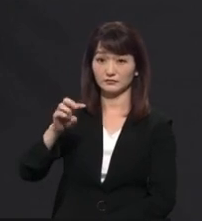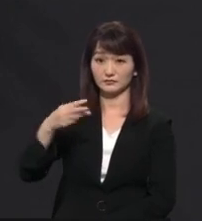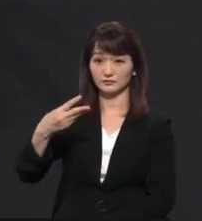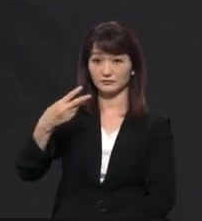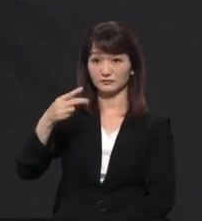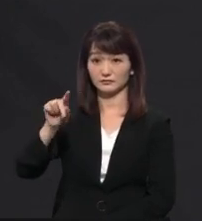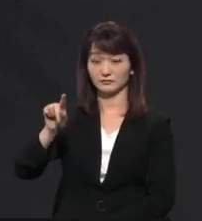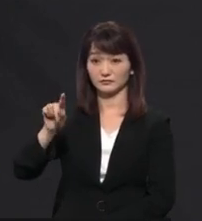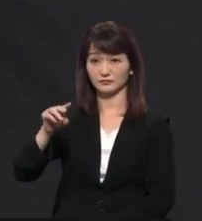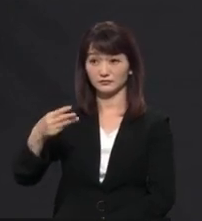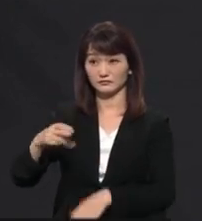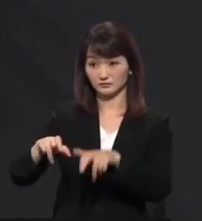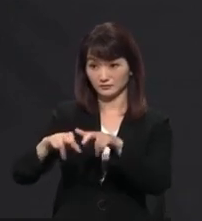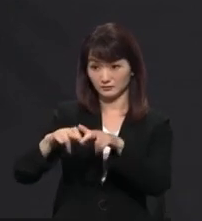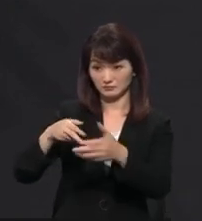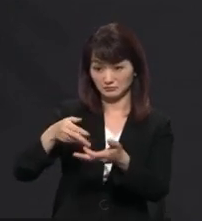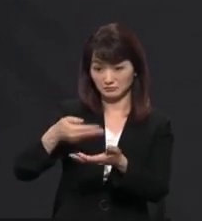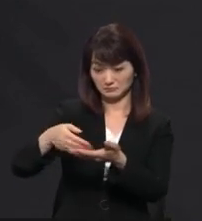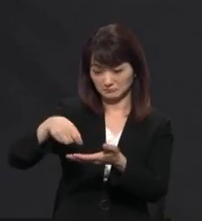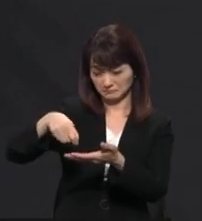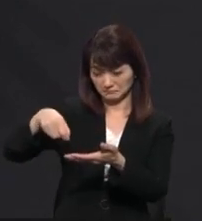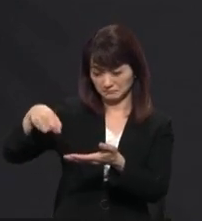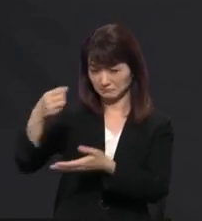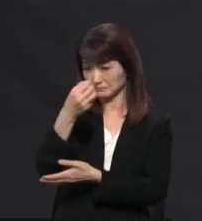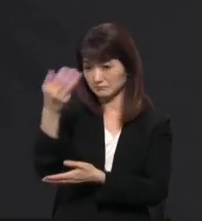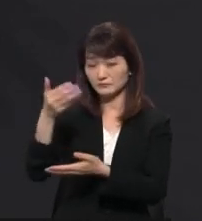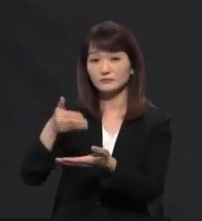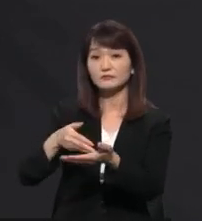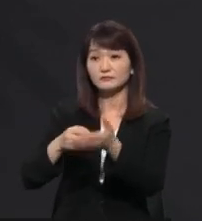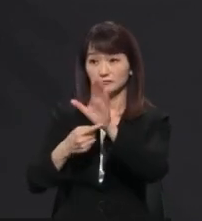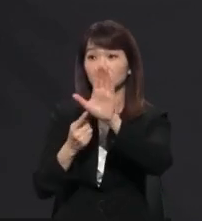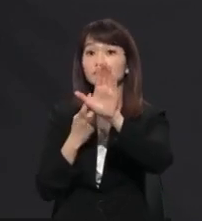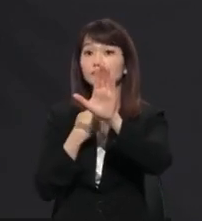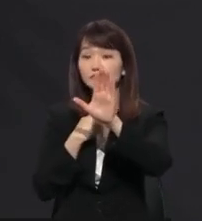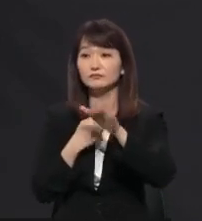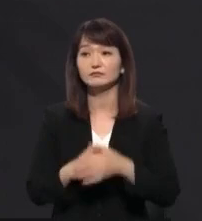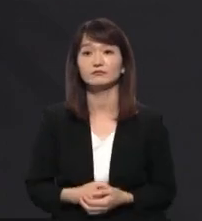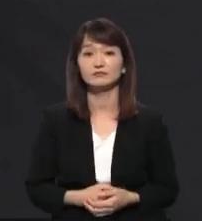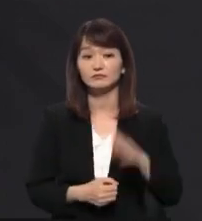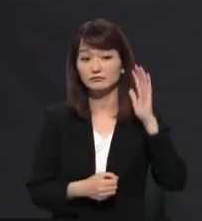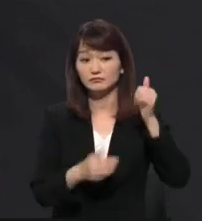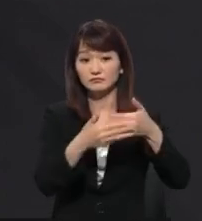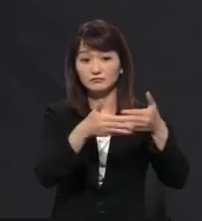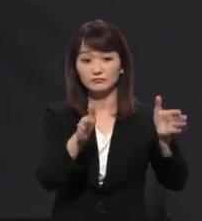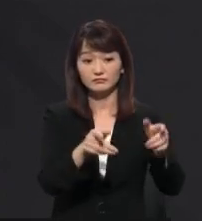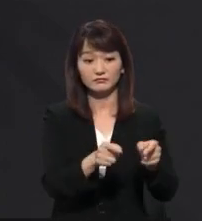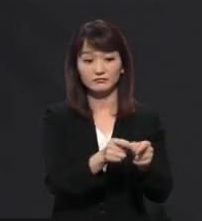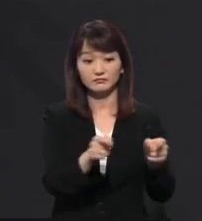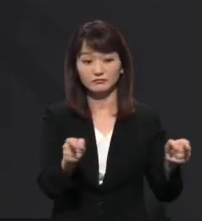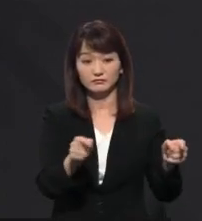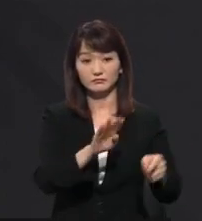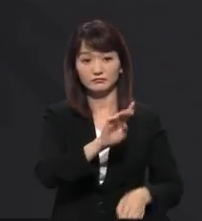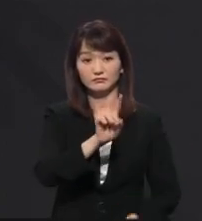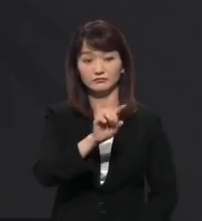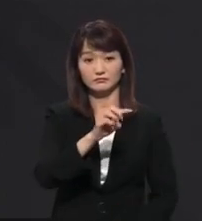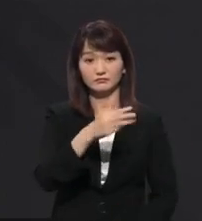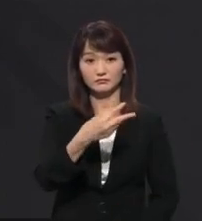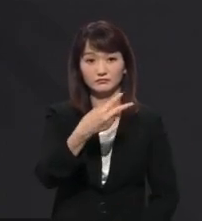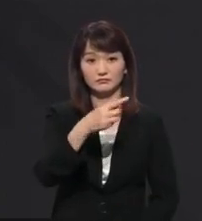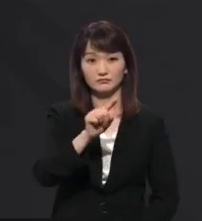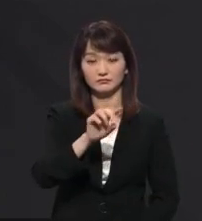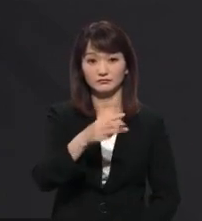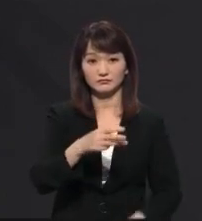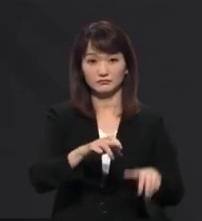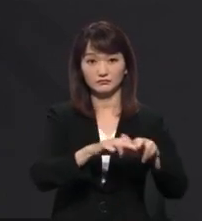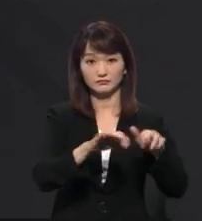그린 그림이 잘 안 흐르는 뉴스에 나왔더라고요 또 대통령 시대 1층에 또 발달장애인들이 장애인들이